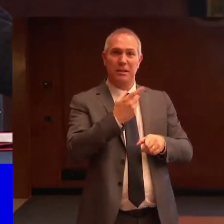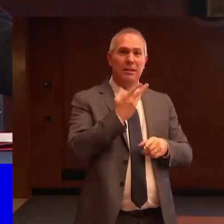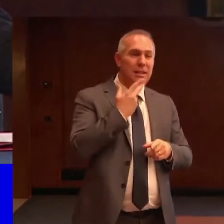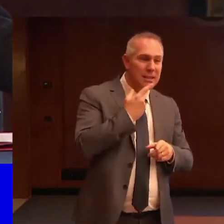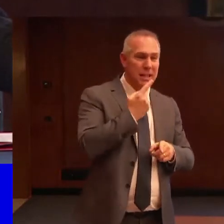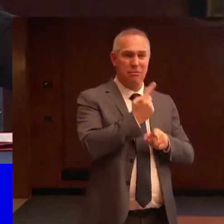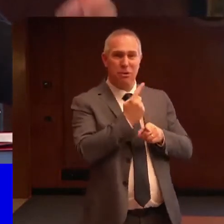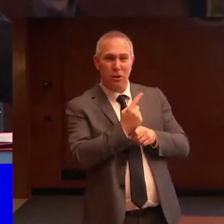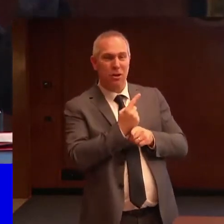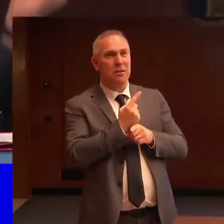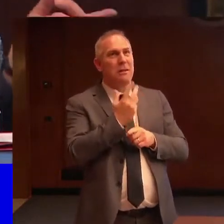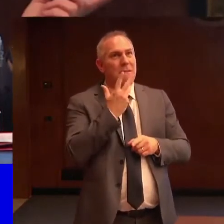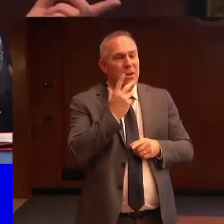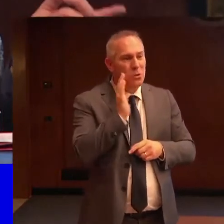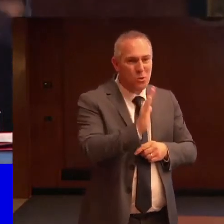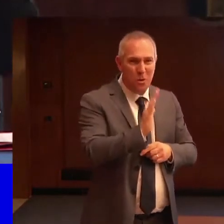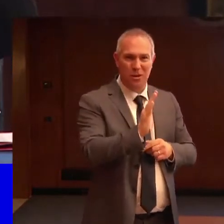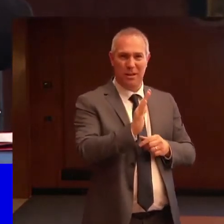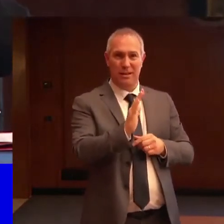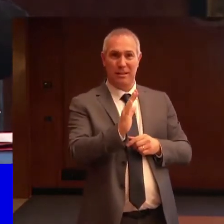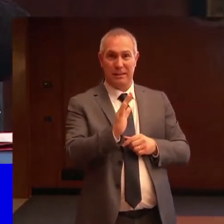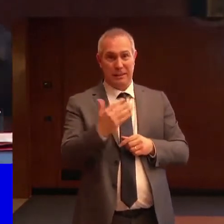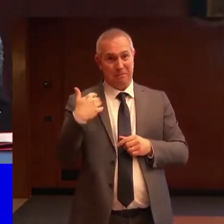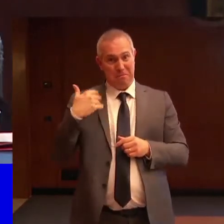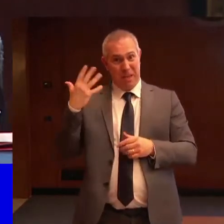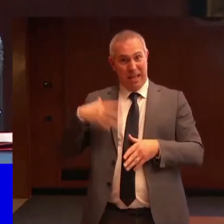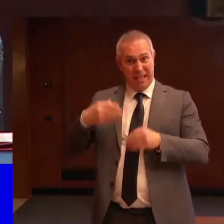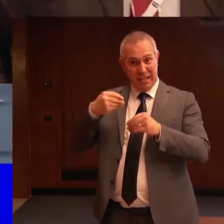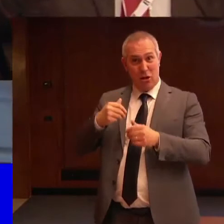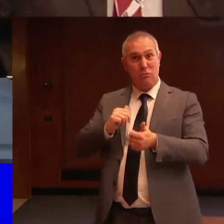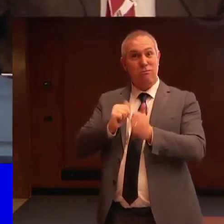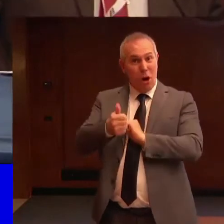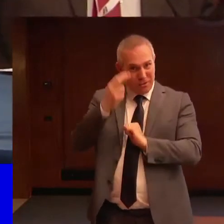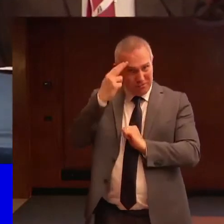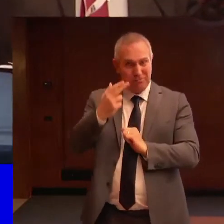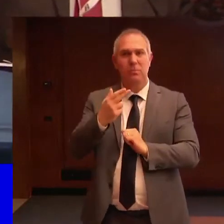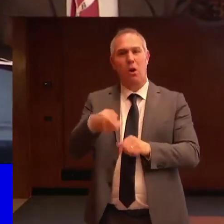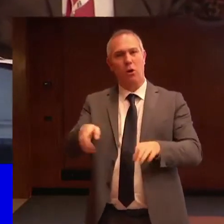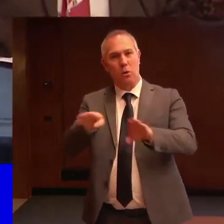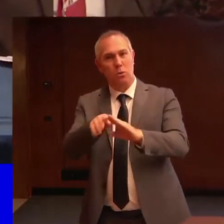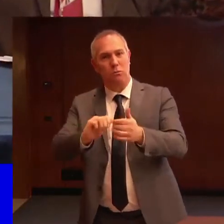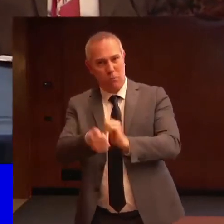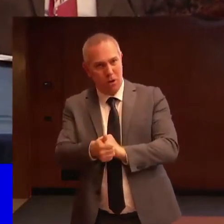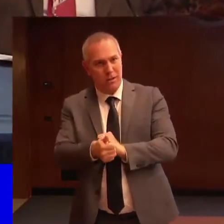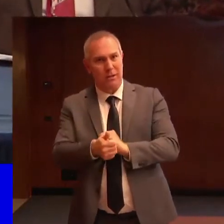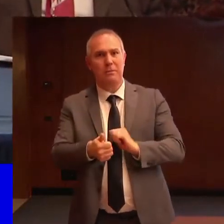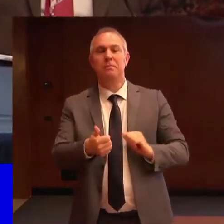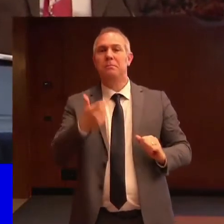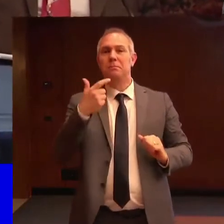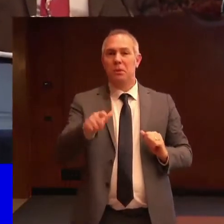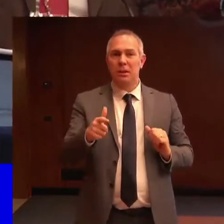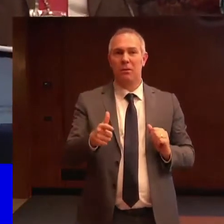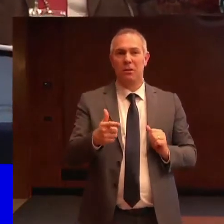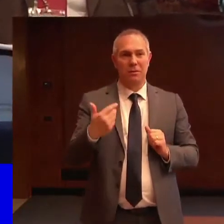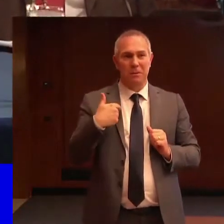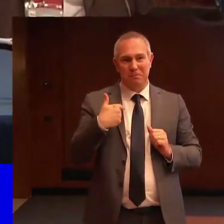le loro aspirazioni. Ho aperto con lo sport e chiudo con lo sport, perché credo che valga la pena di citare, per chi